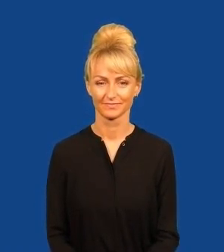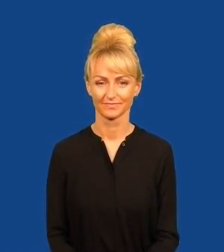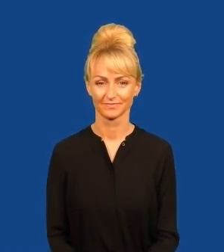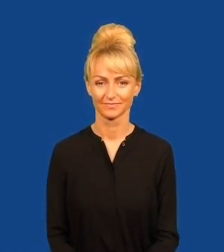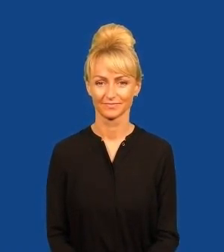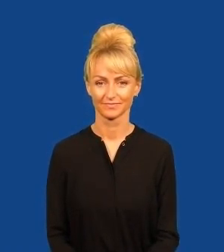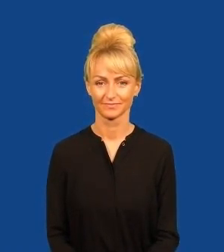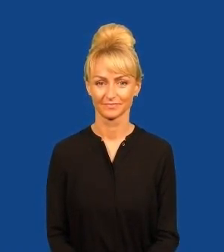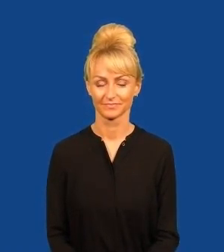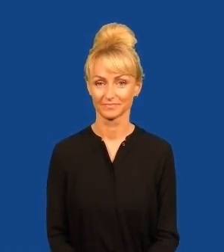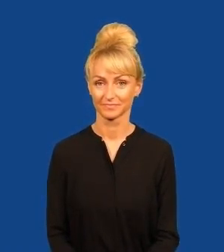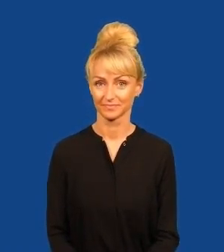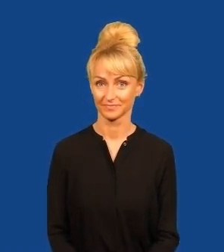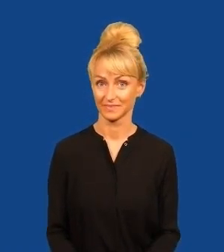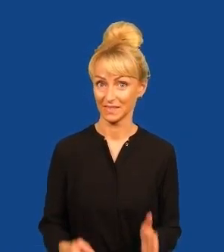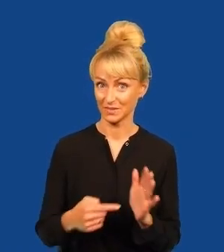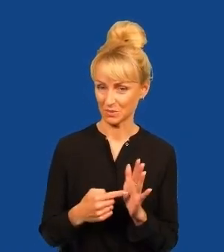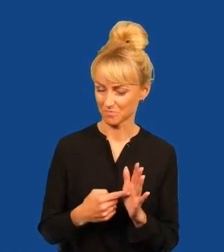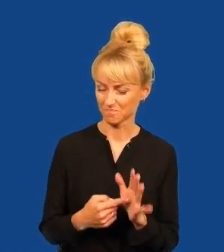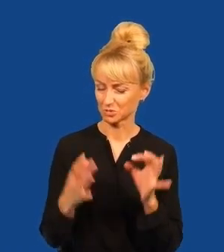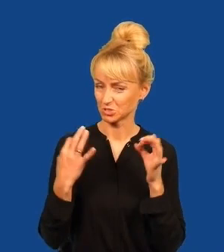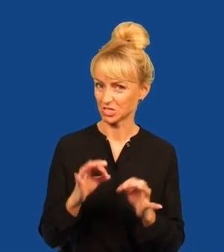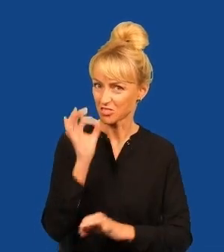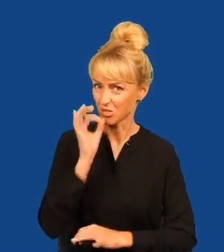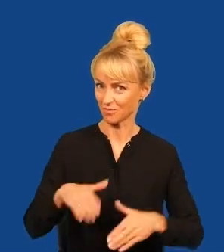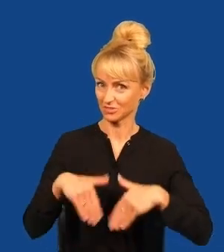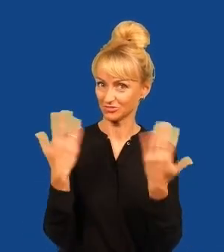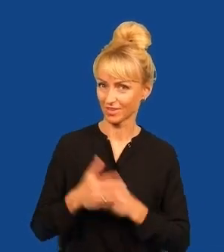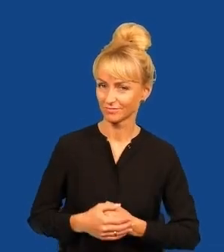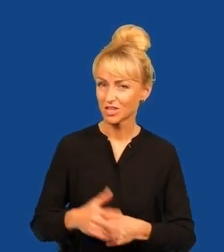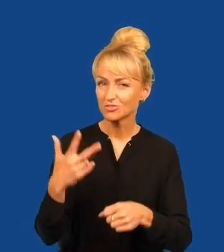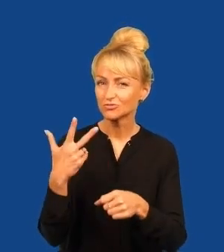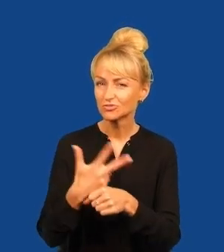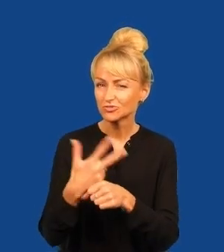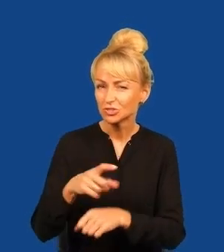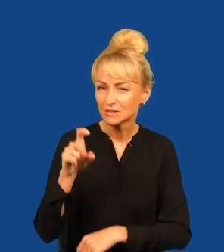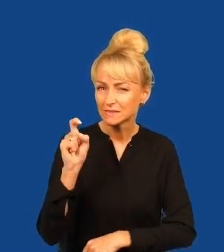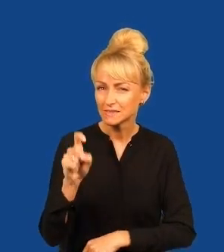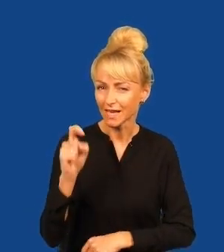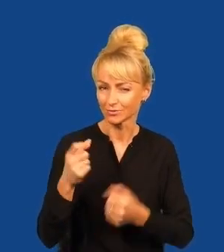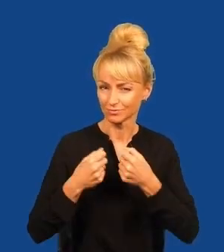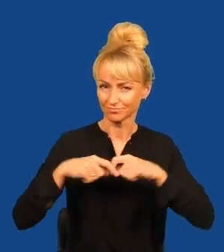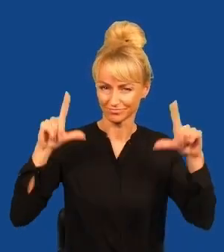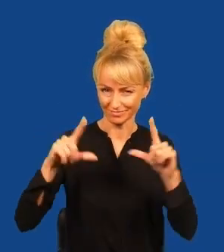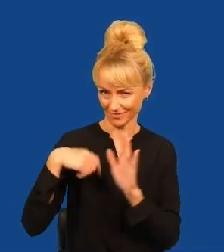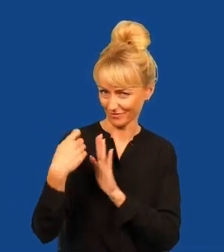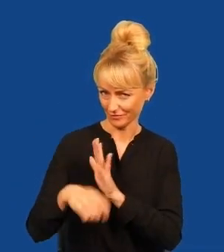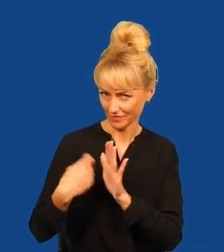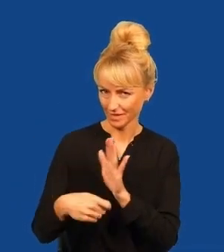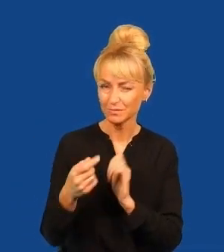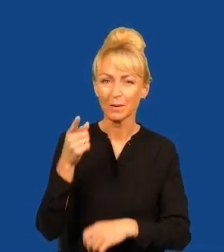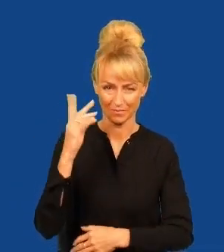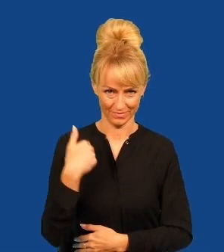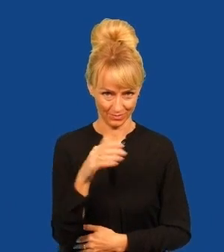Bo to będzie, albo już jest, dobry dzień. Ten 30-sekundowy kalejdoskop ekranów, który widzieliście przed chwilą,